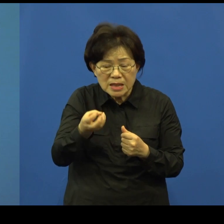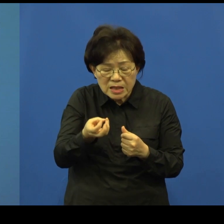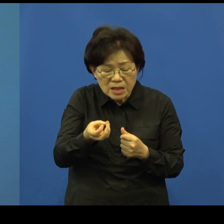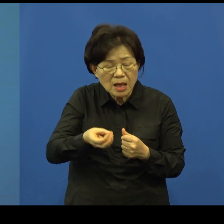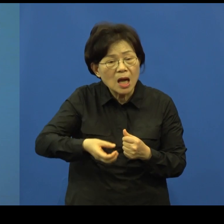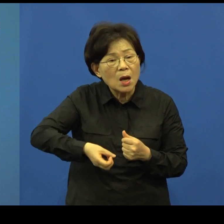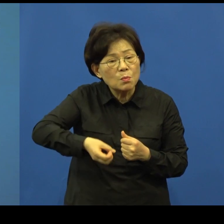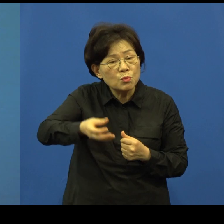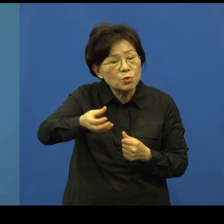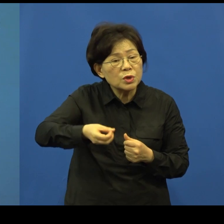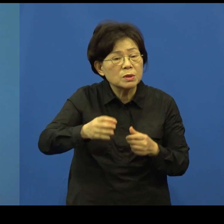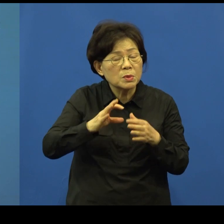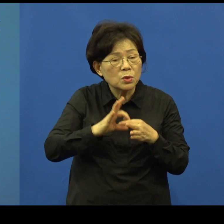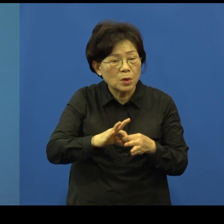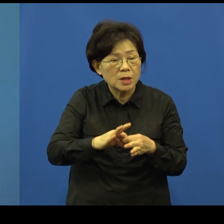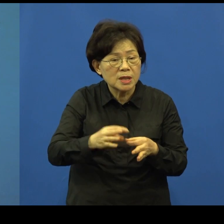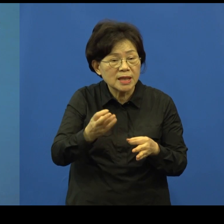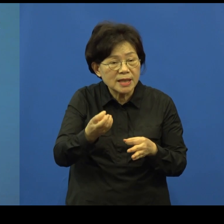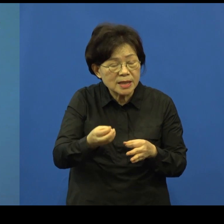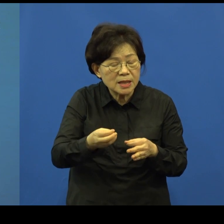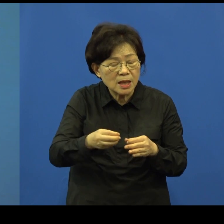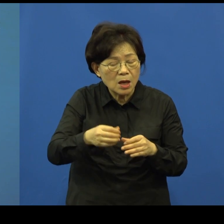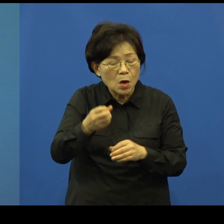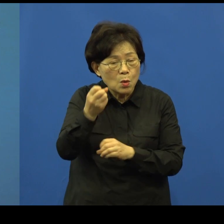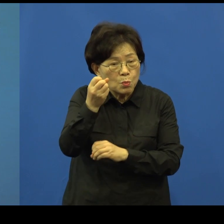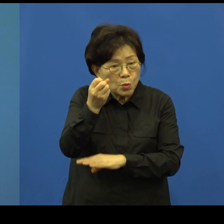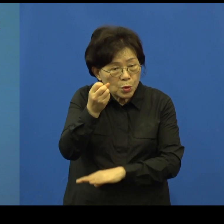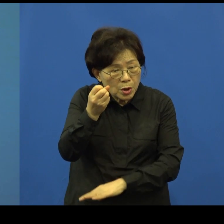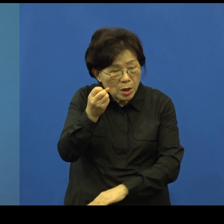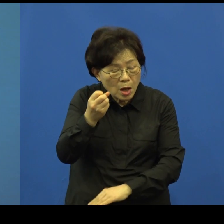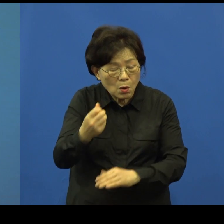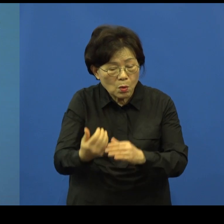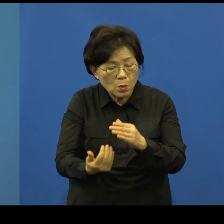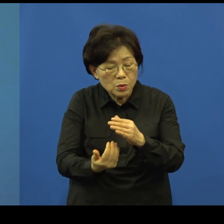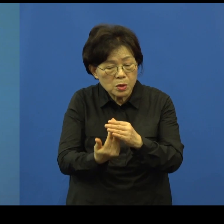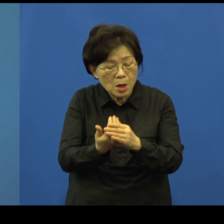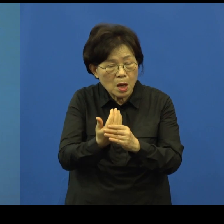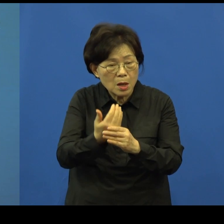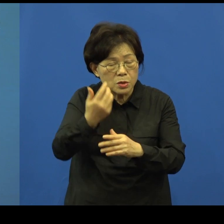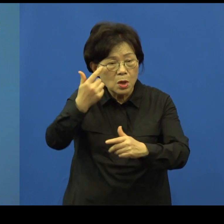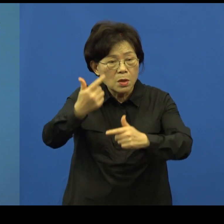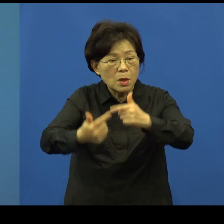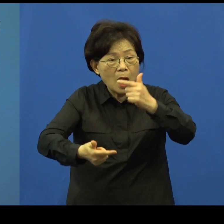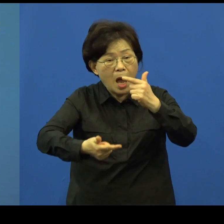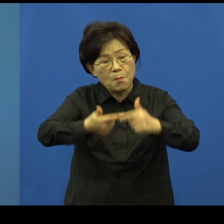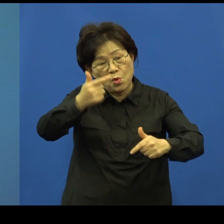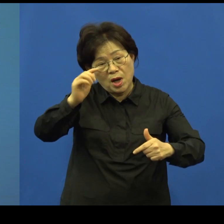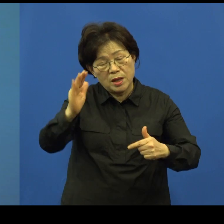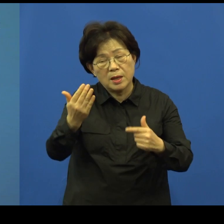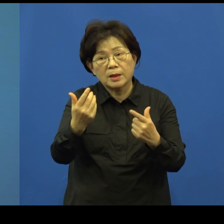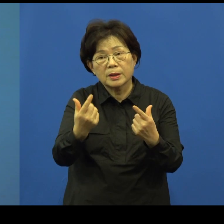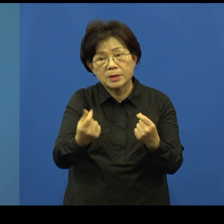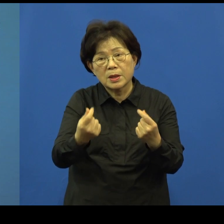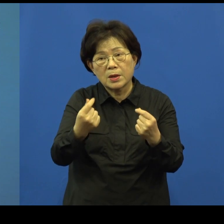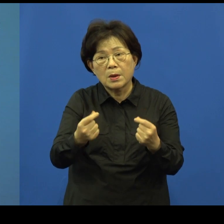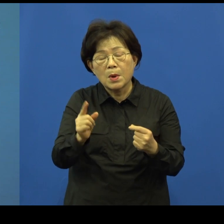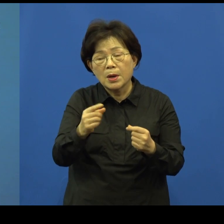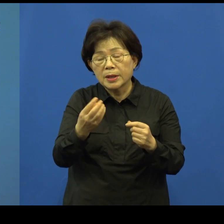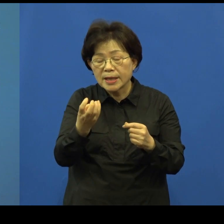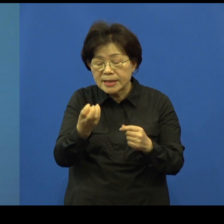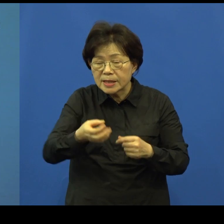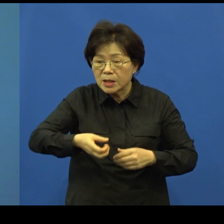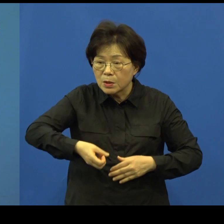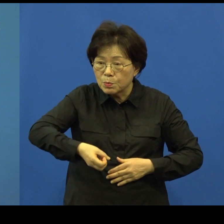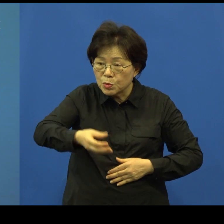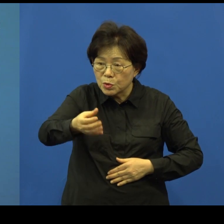거죠. 뿌려져서 그 씨가 뿌리를 내리고 나무가 자라고 나중에 거목이 되고. 어떤 씨를